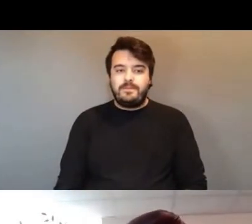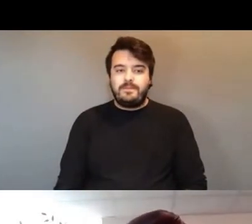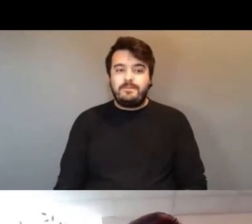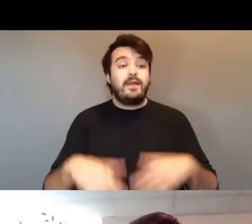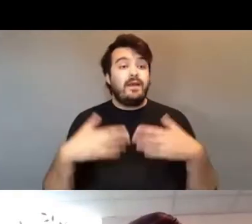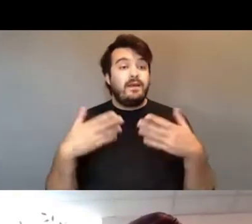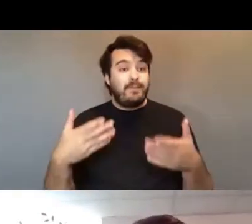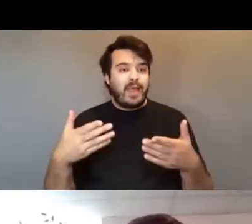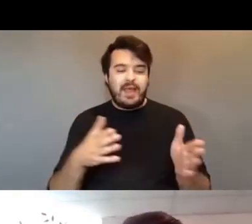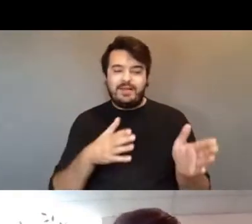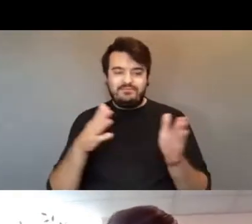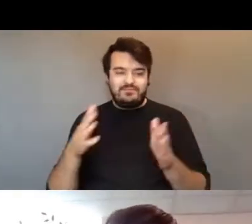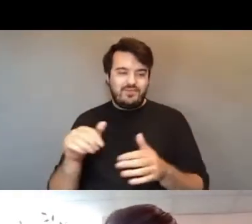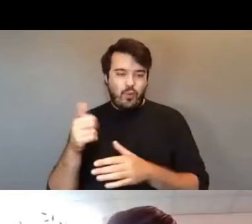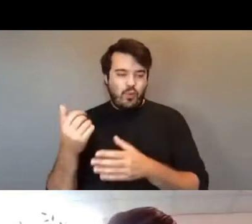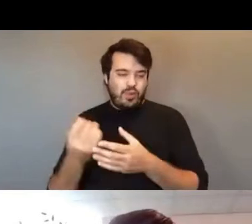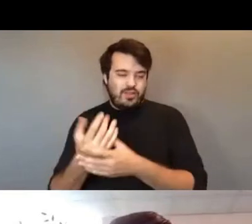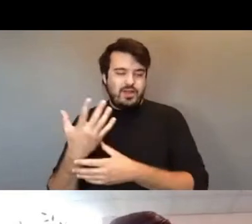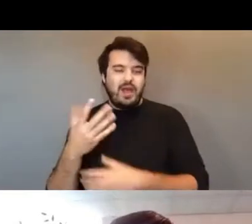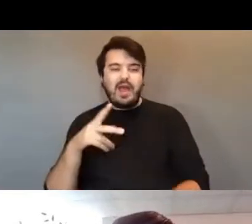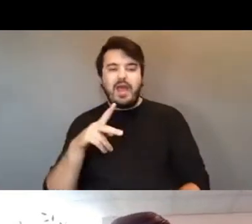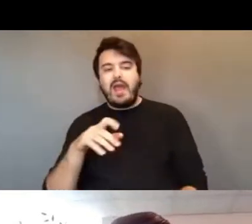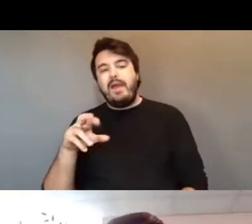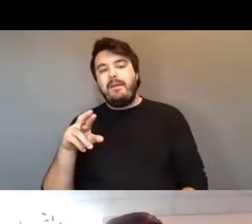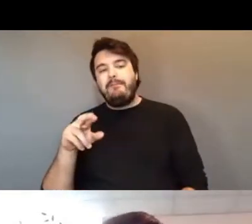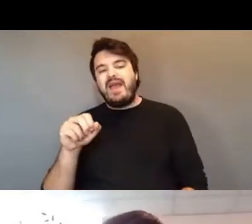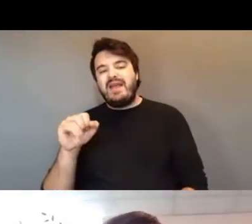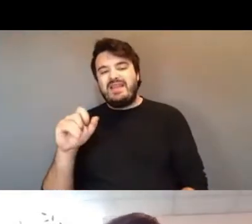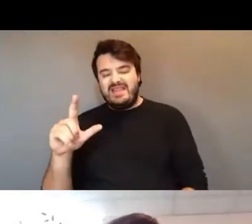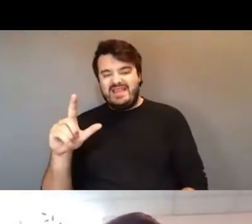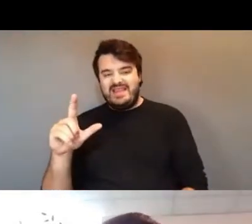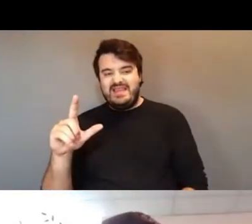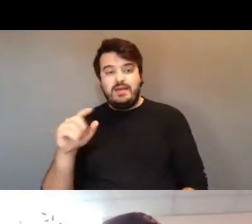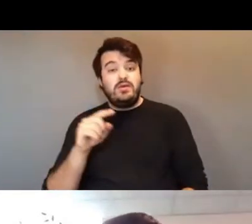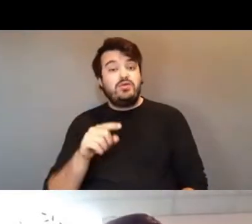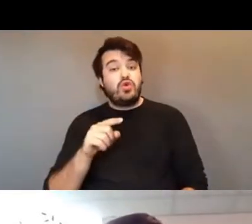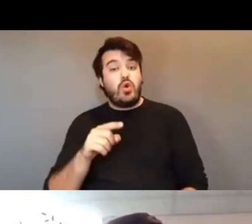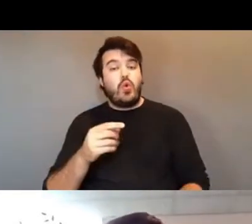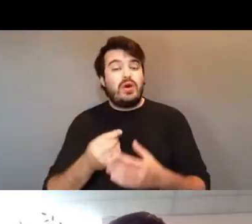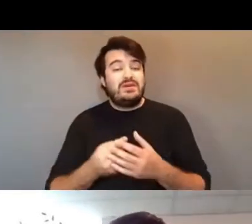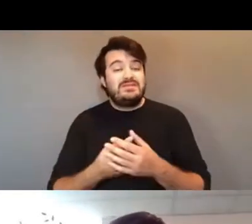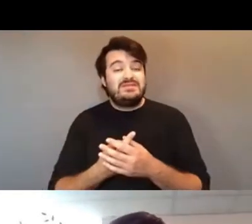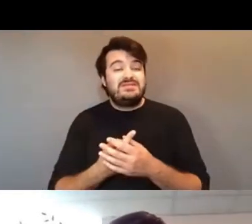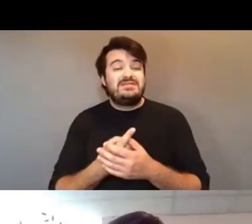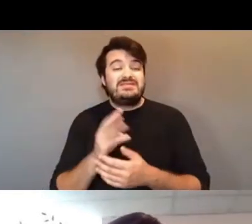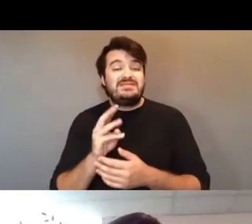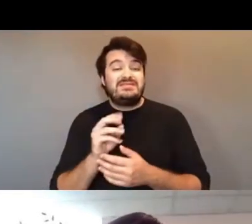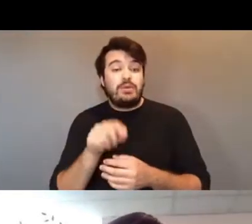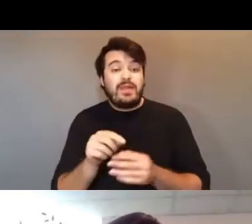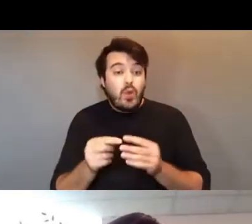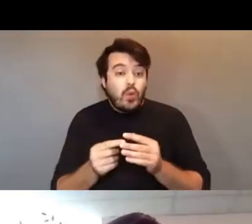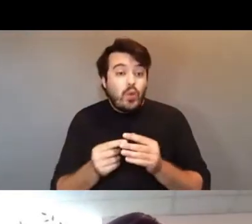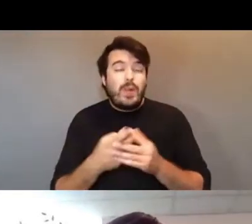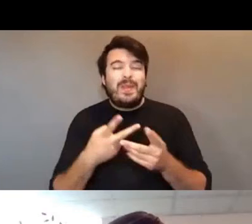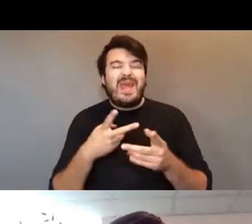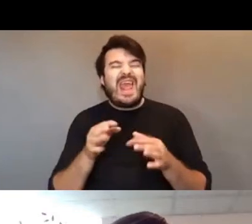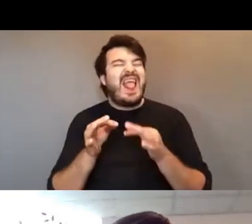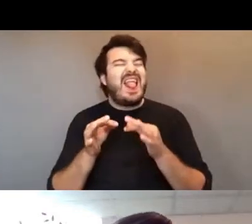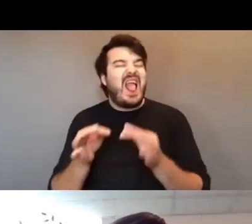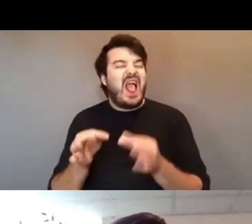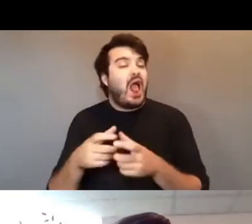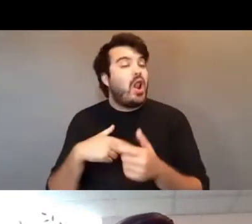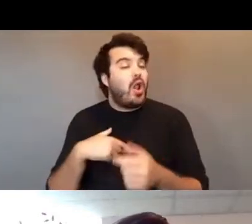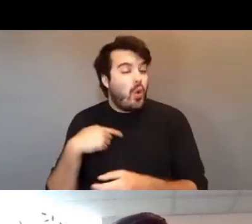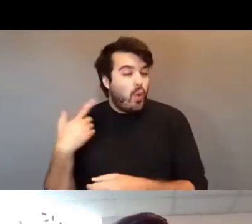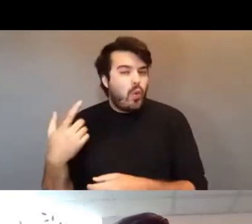maintenant pour le persil. Donc, c'est une germination très lente. Alors, si vous essayez de faire du persil chez vous, puis qu'il n'y a